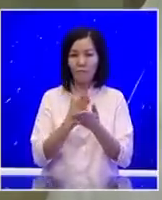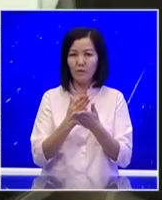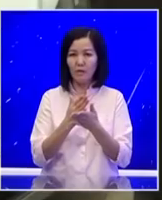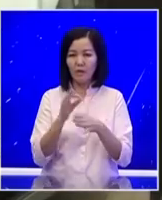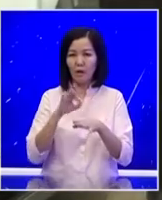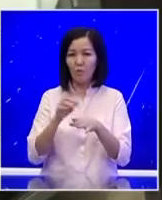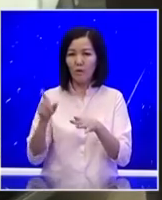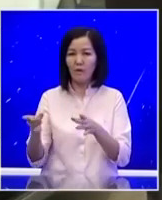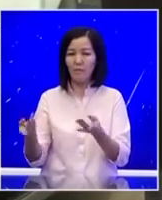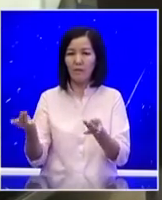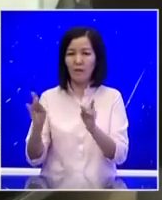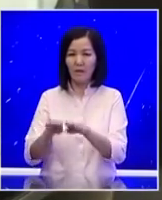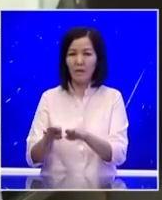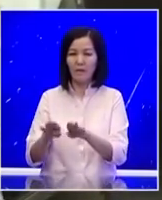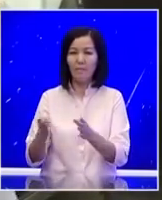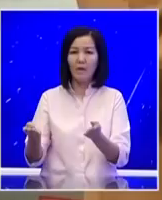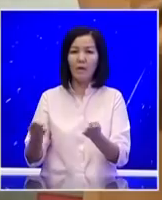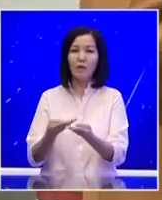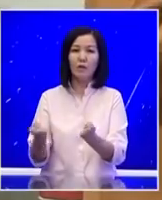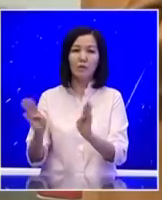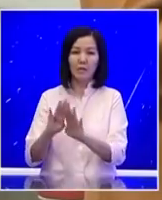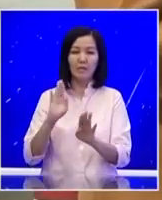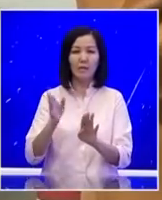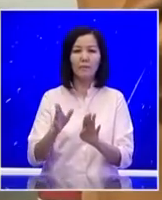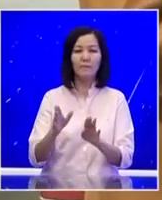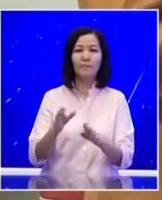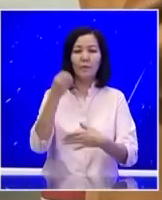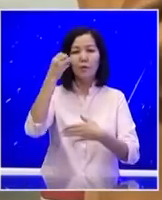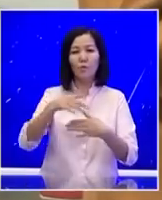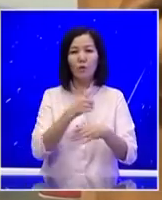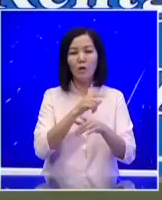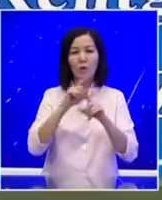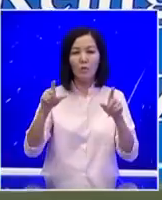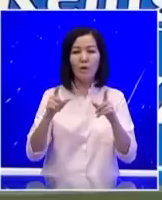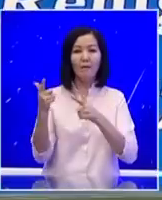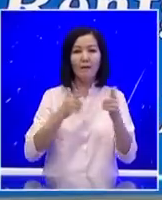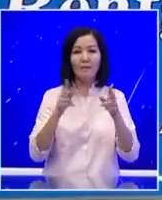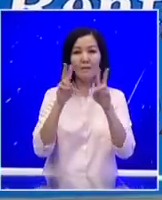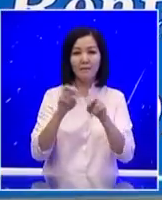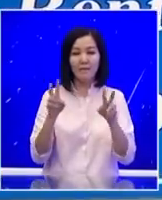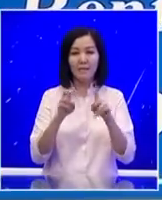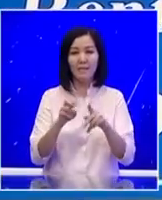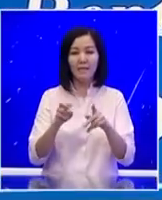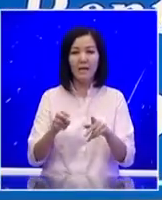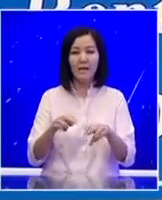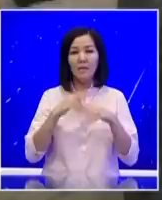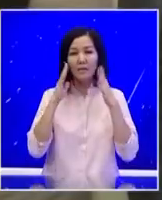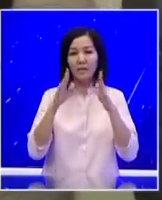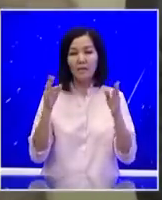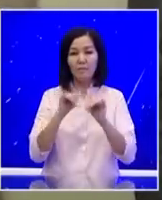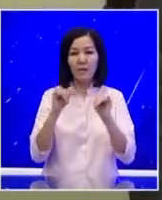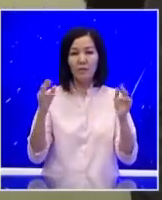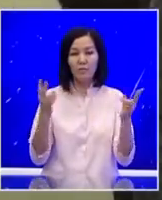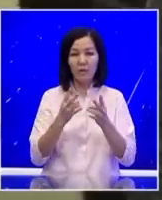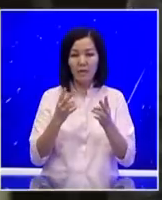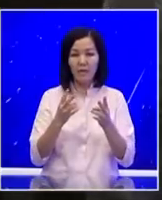жатқызамыз. Министрлік өкілдері Қарасай ауданындағы орталық аурухананың да әзірлігін тексерді. Сақтық шараларын әлі де жетілдіре түсуді талап